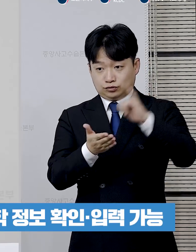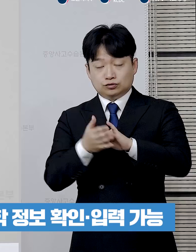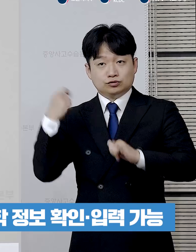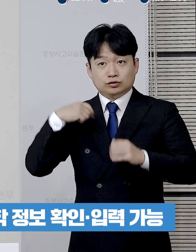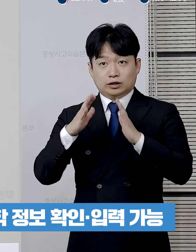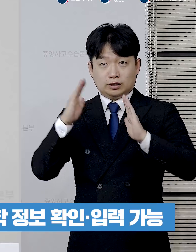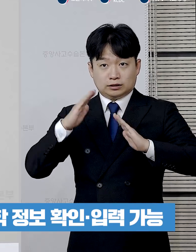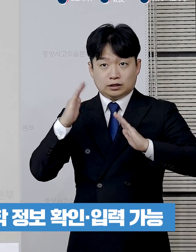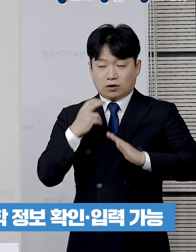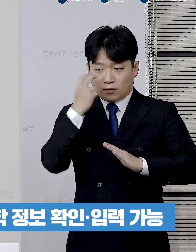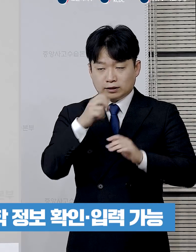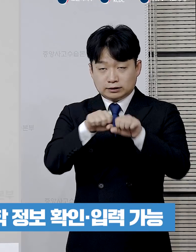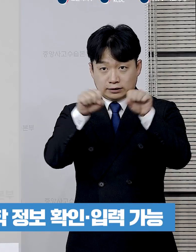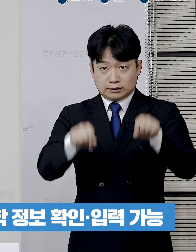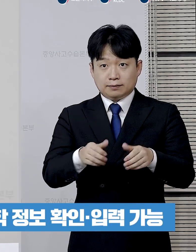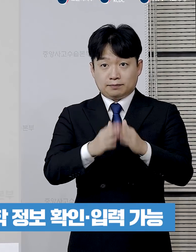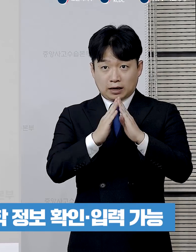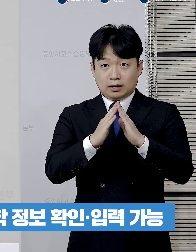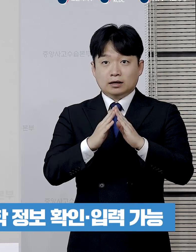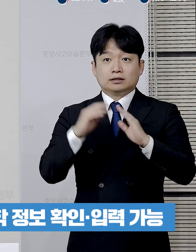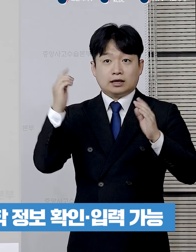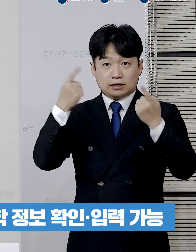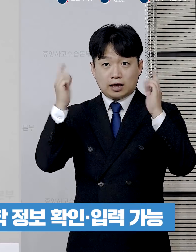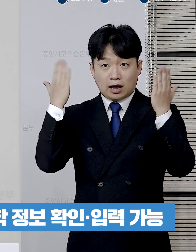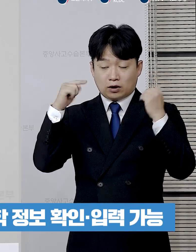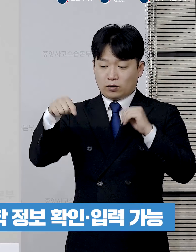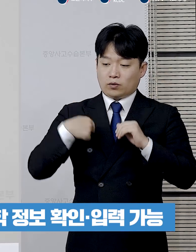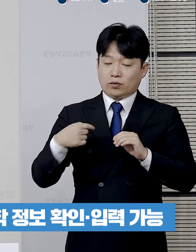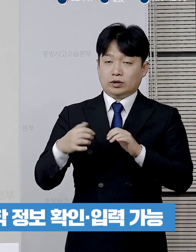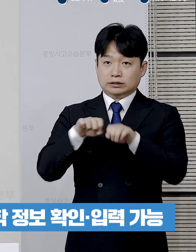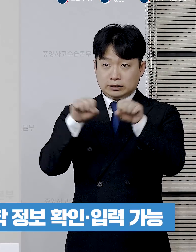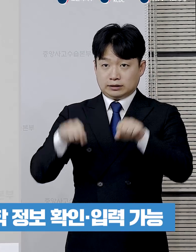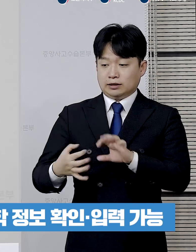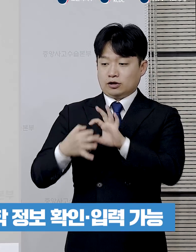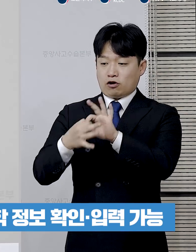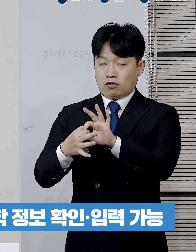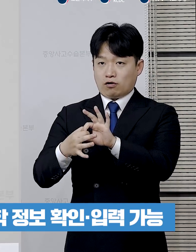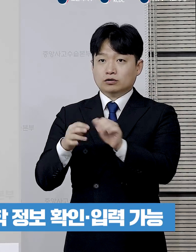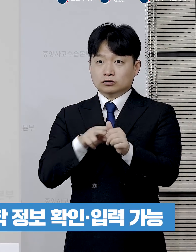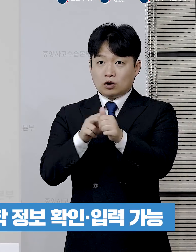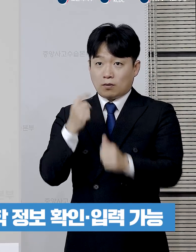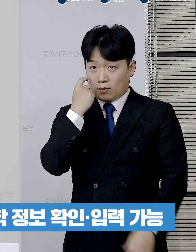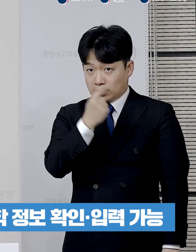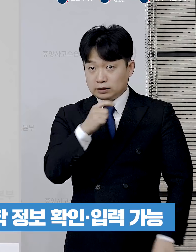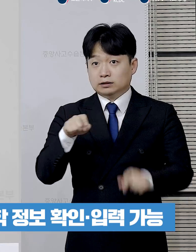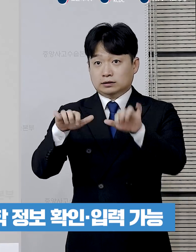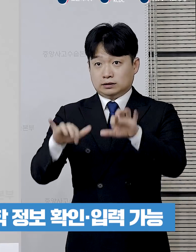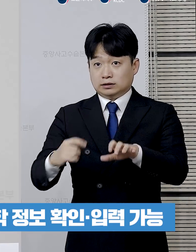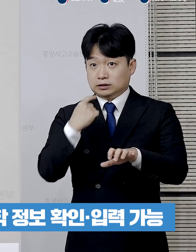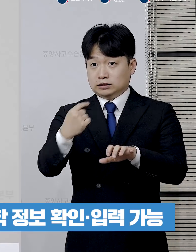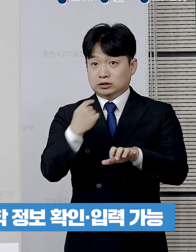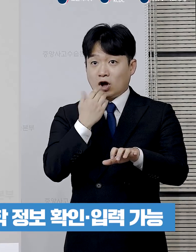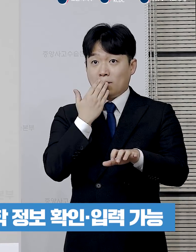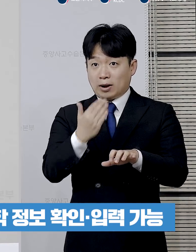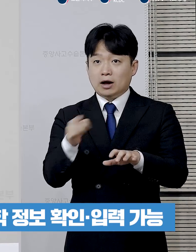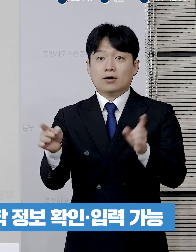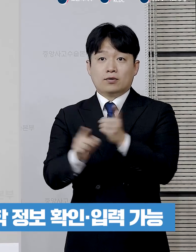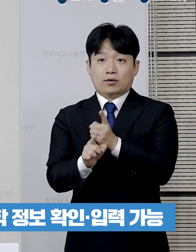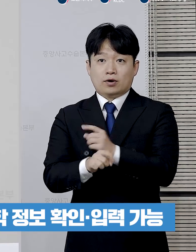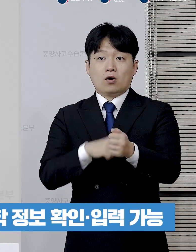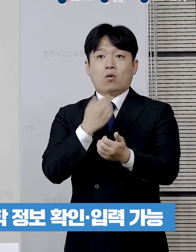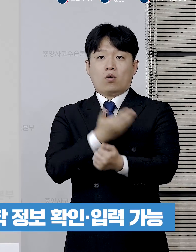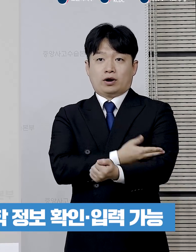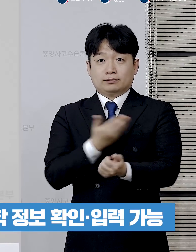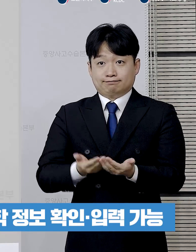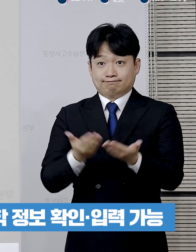시스템을 구축하고 대학이 직접 시스템에 접촉하여 유학생 정보를 확인하고 직접 입력하거나